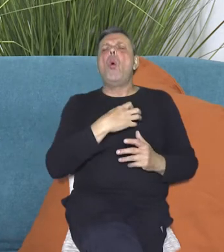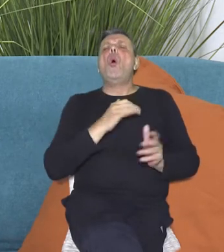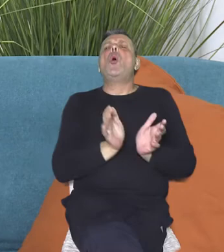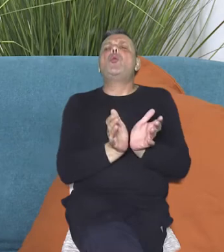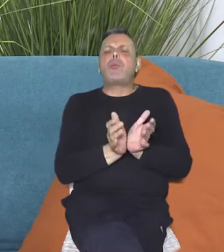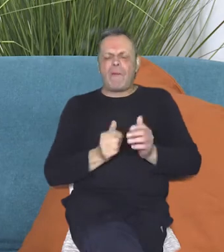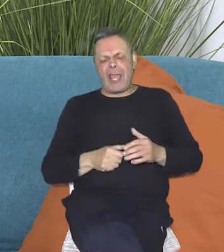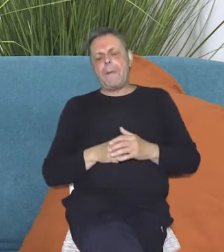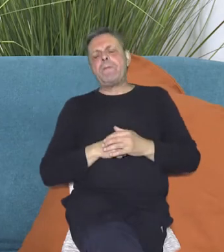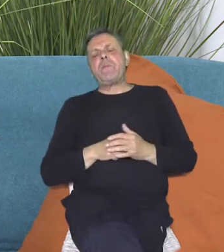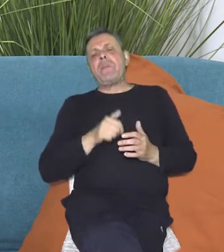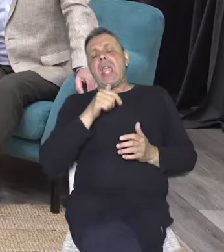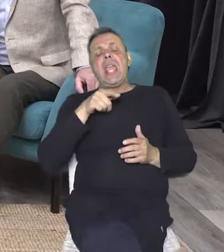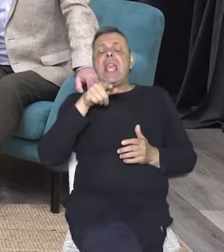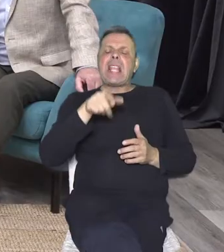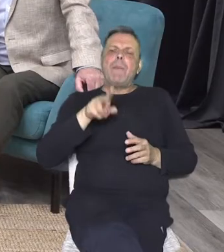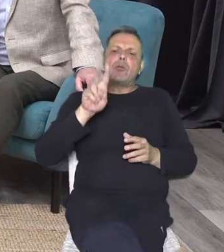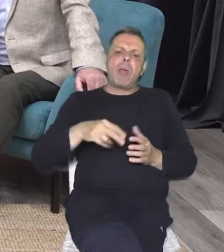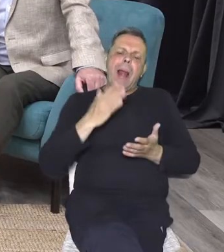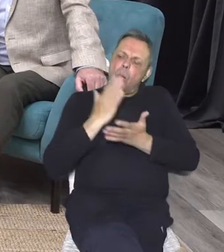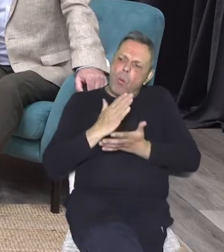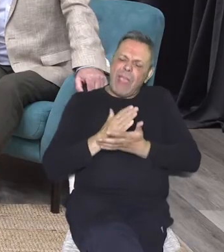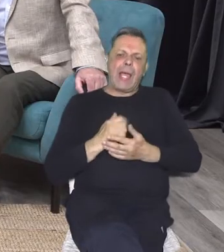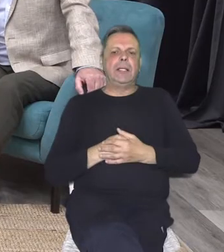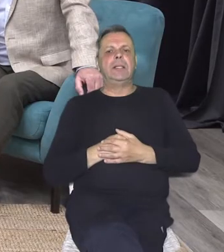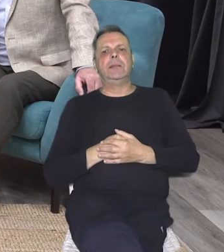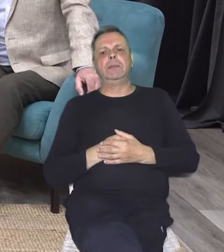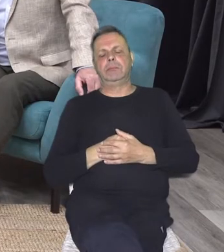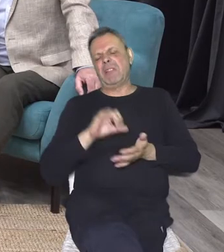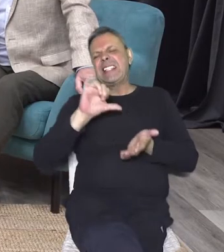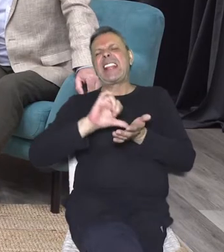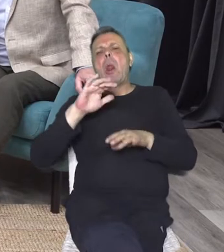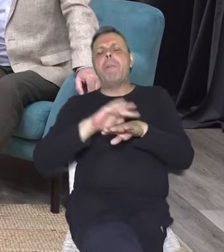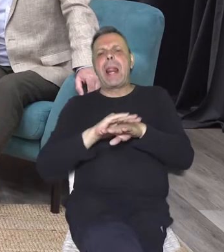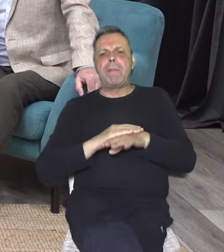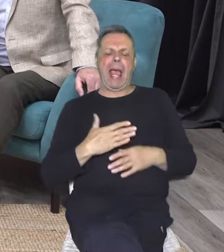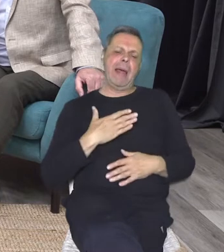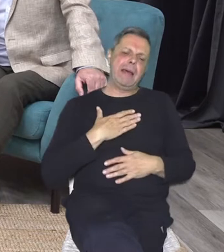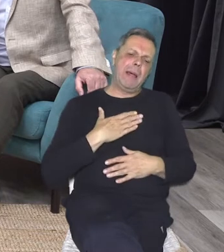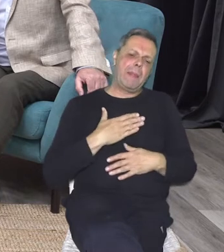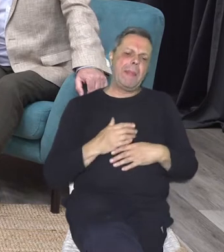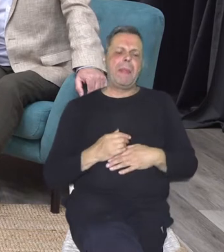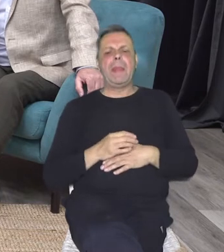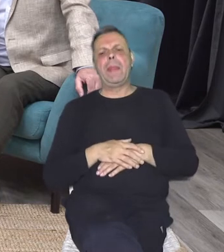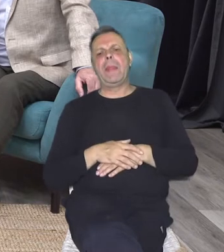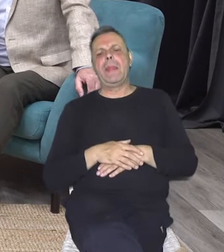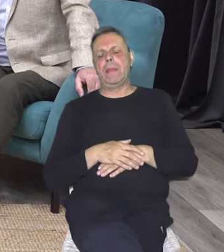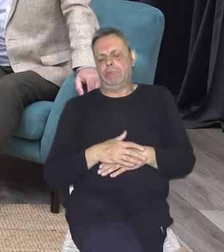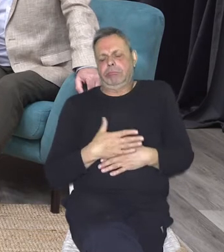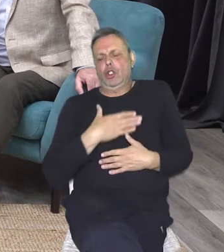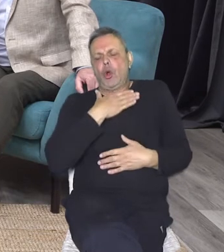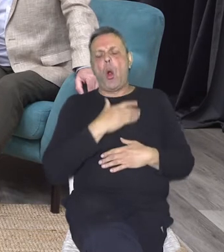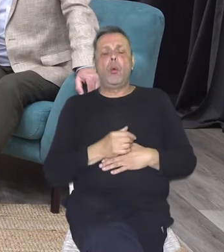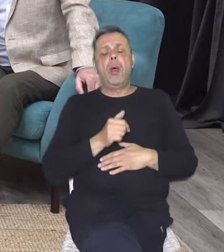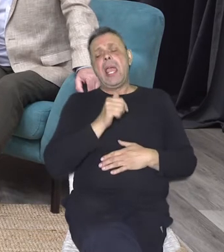u Interuniverzitetskom centru i onda smo tamo imali uvijek u sredinom lipnja ove naše, dakle, tu